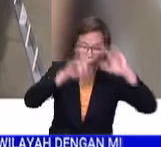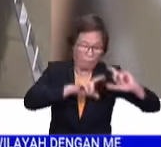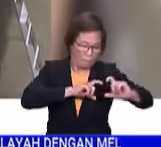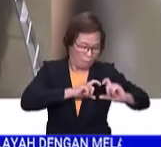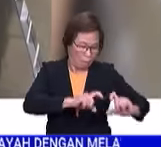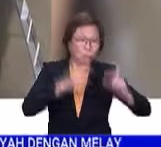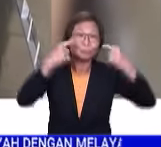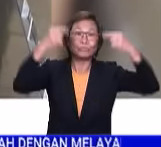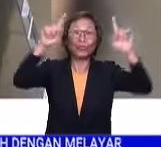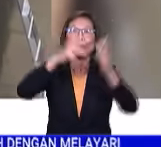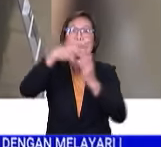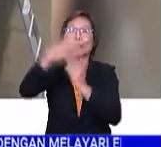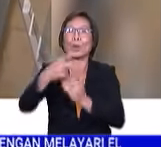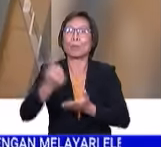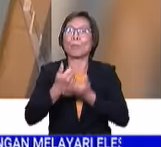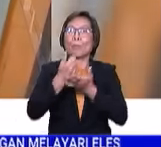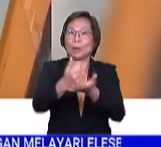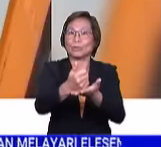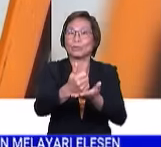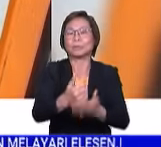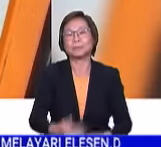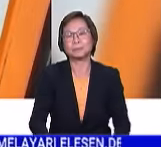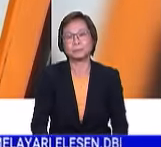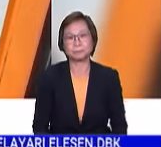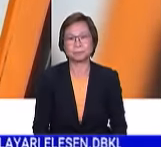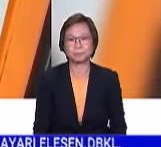untuk mencairkan program bantuan berkenaan.